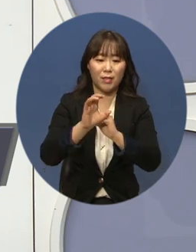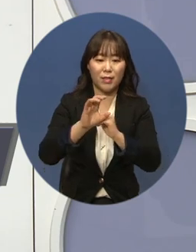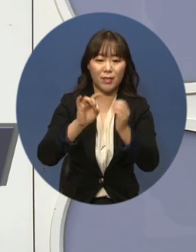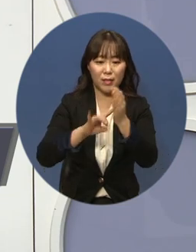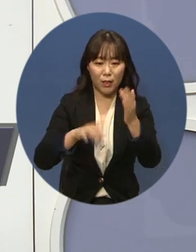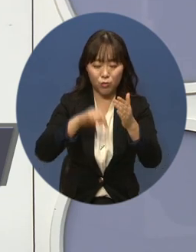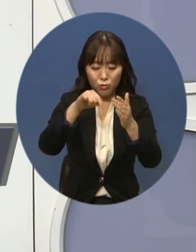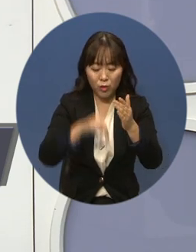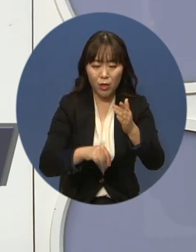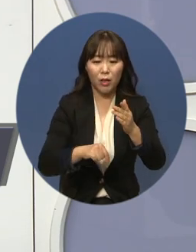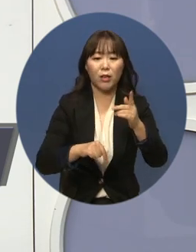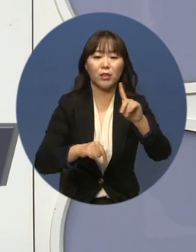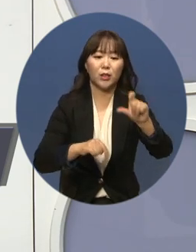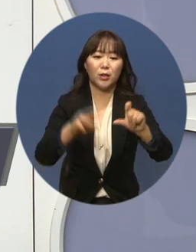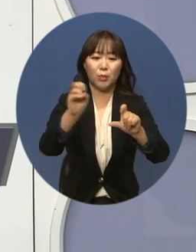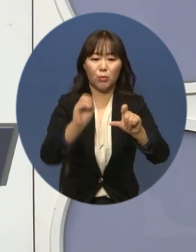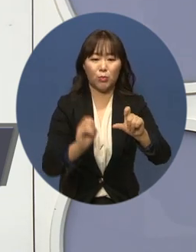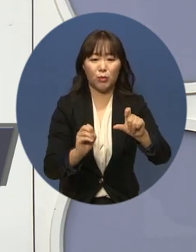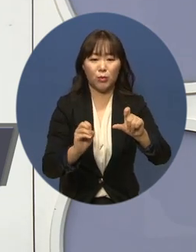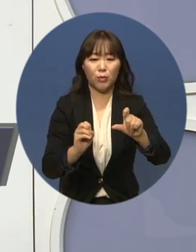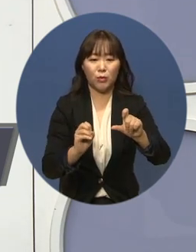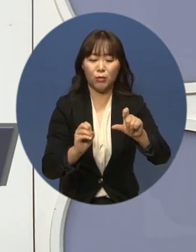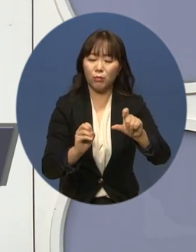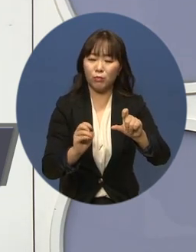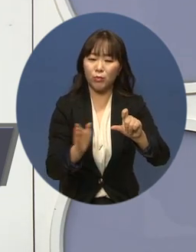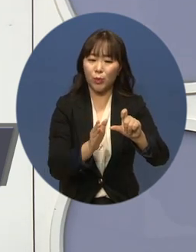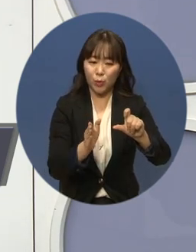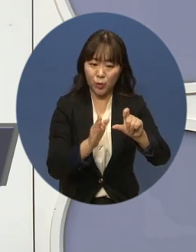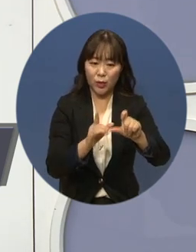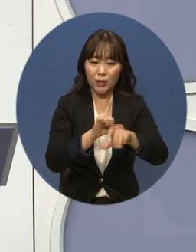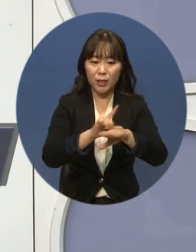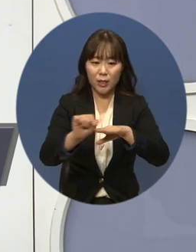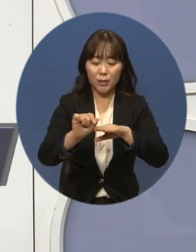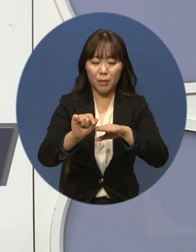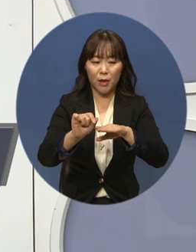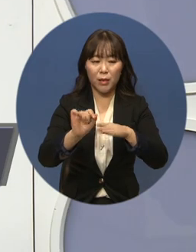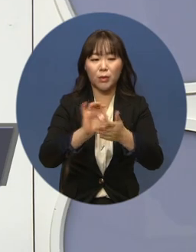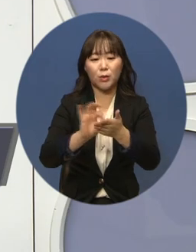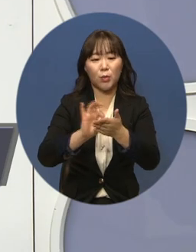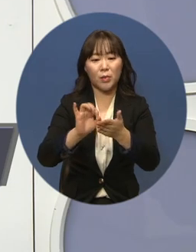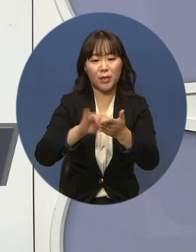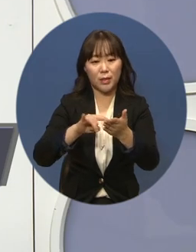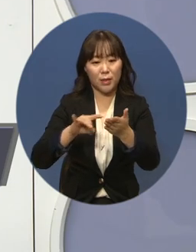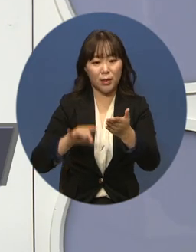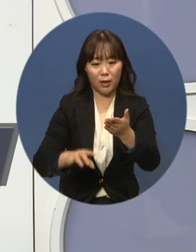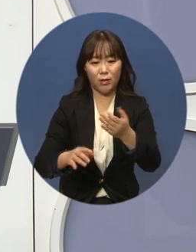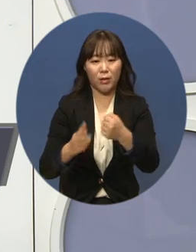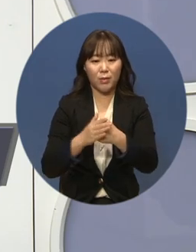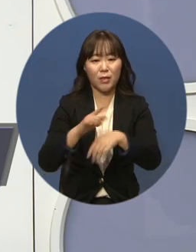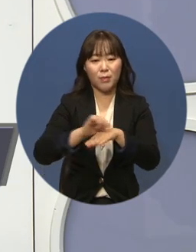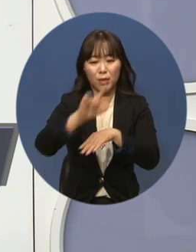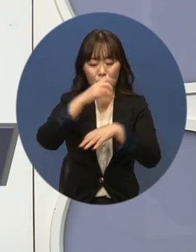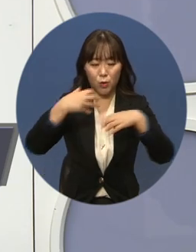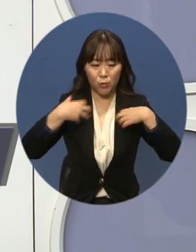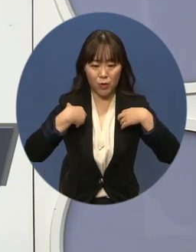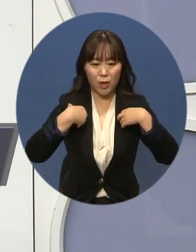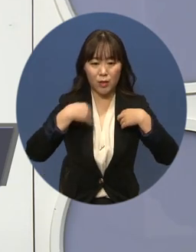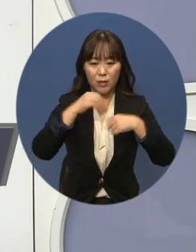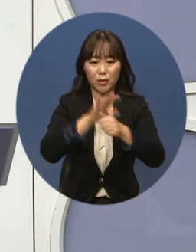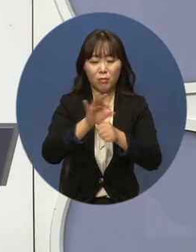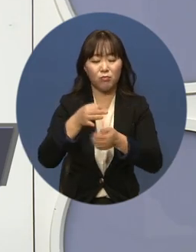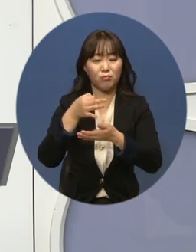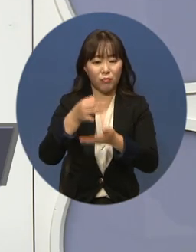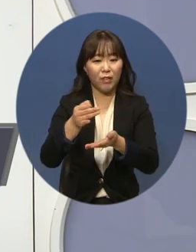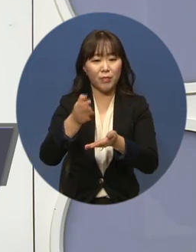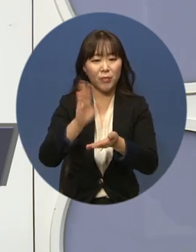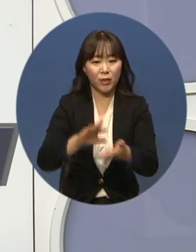그 부가가치세 중에서 10% 15%를 그 지방 소비세라 해서 지방 정부에 재원을 주는데